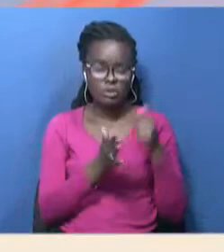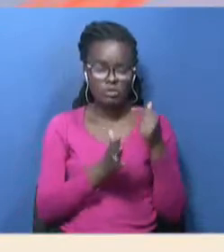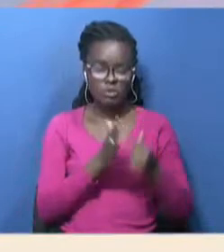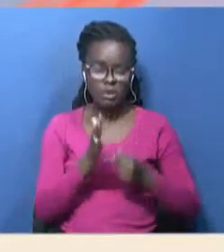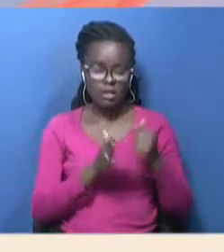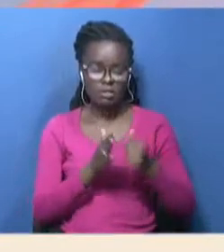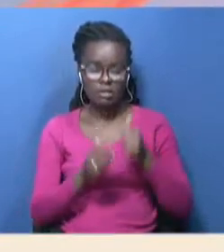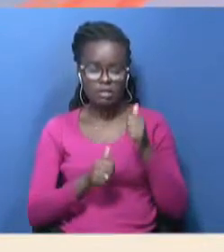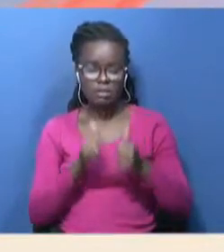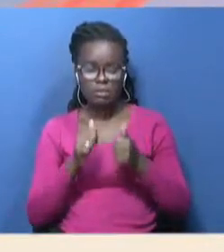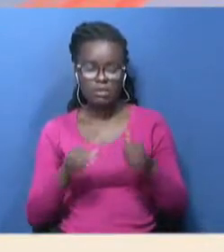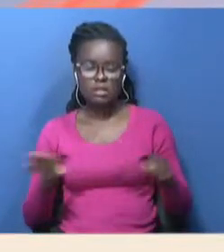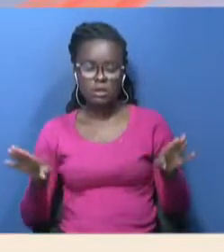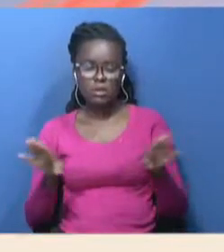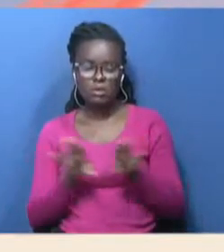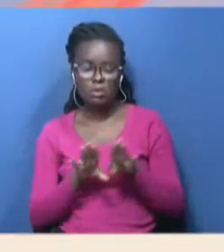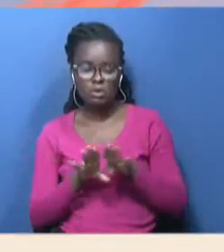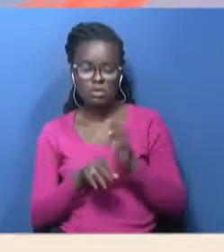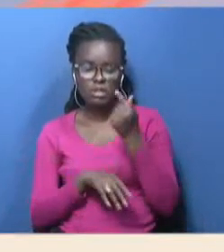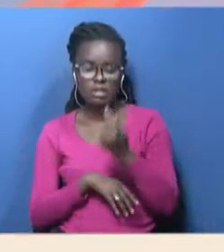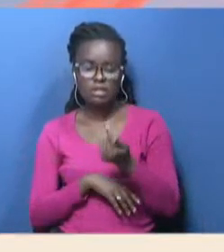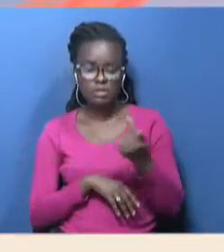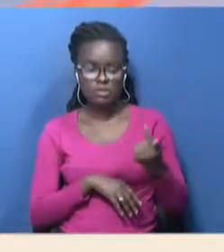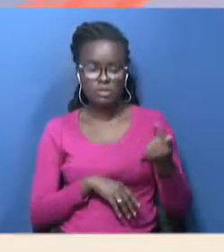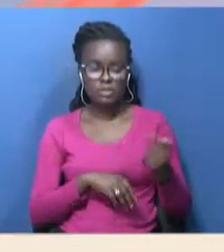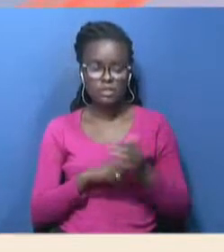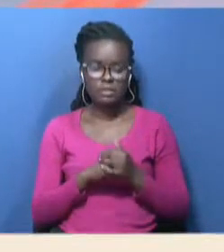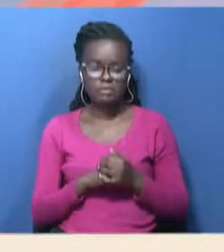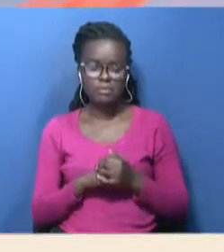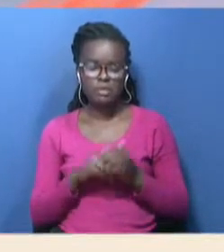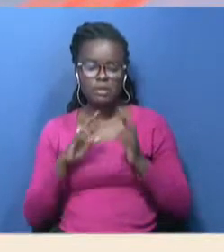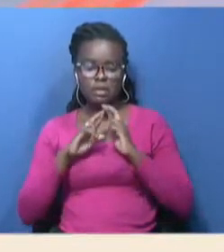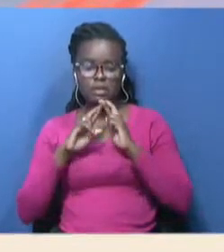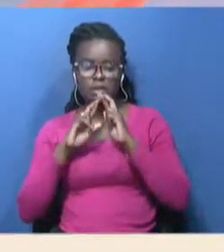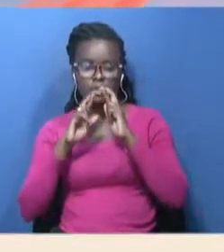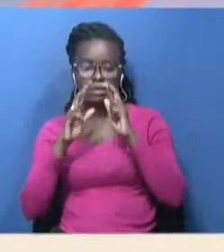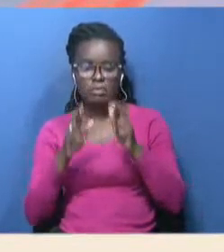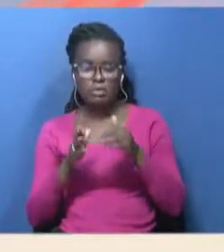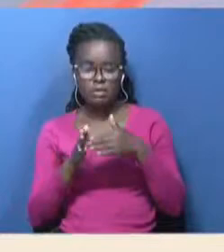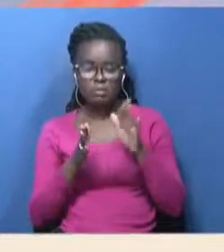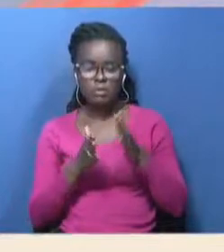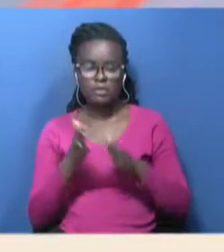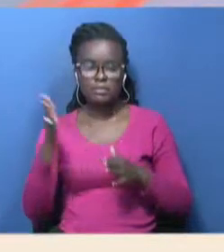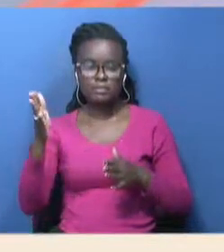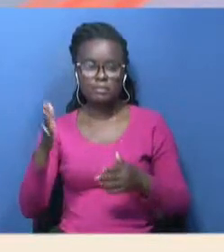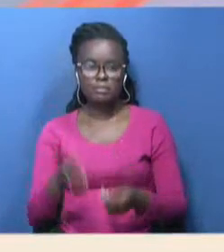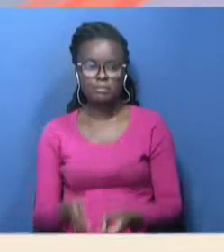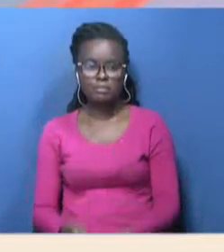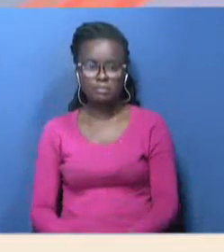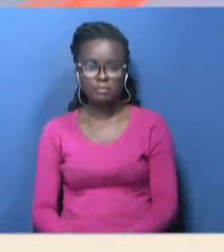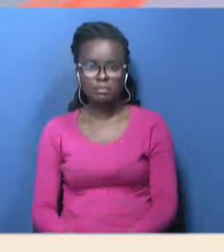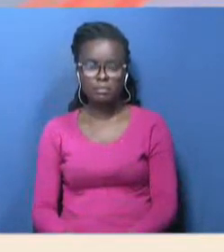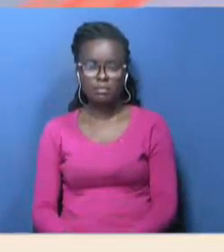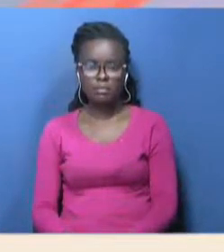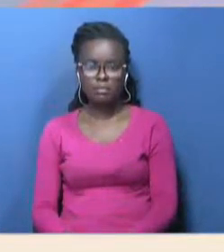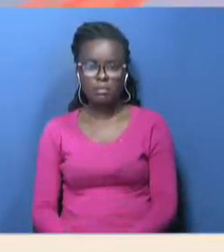irithiete ikihingagwo kimwe gwa kimwe. Mwandiki witu Batarwa Mwangi na ripoti makiria.